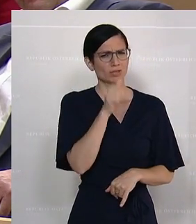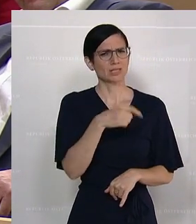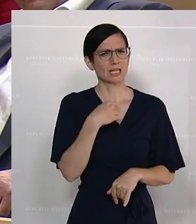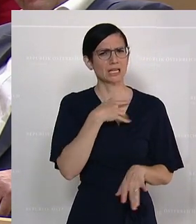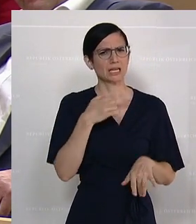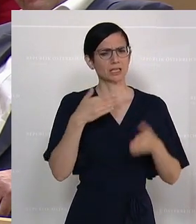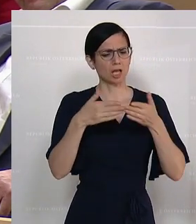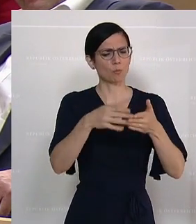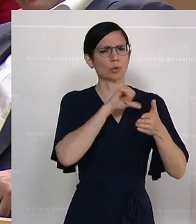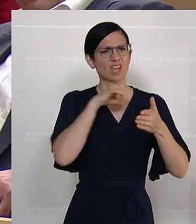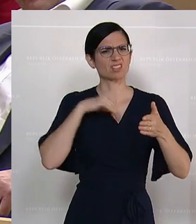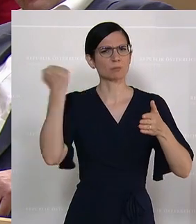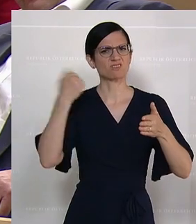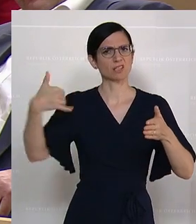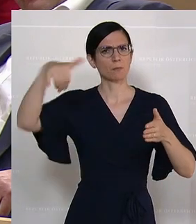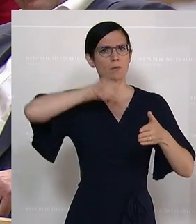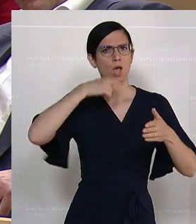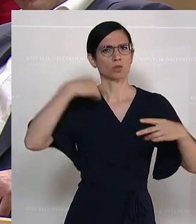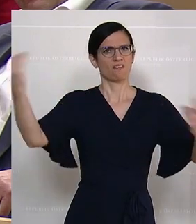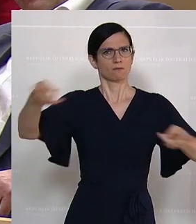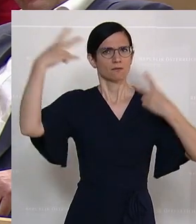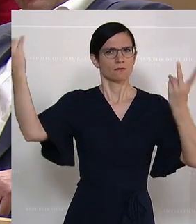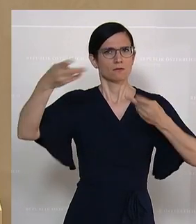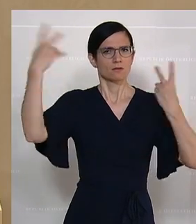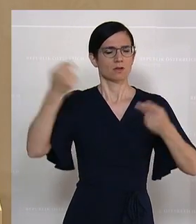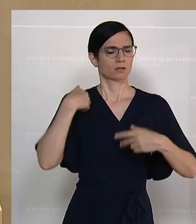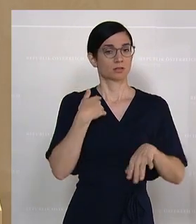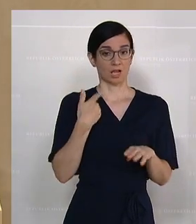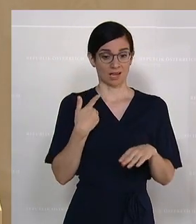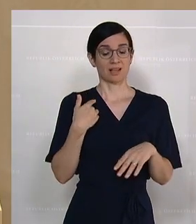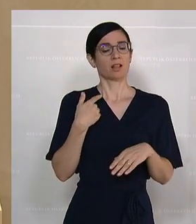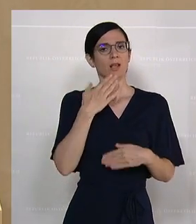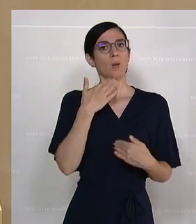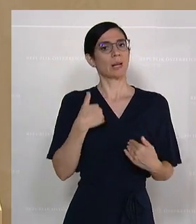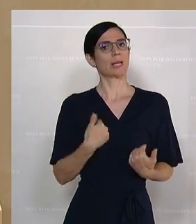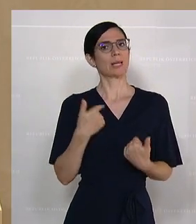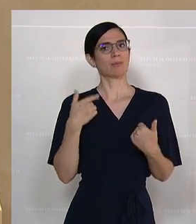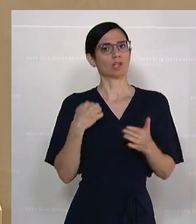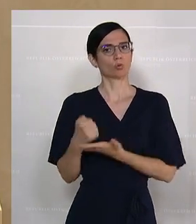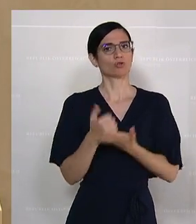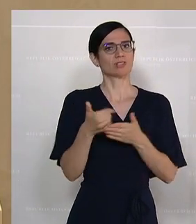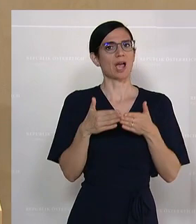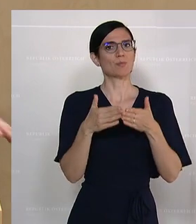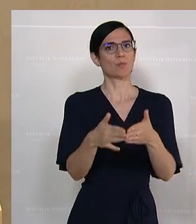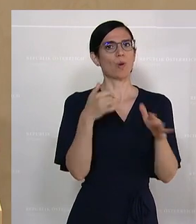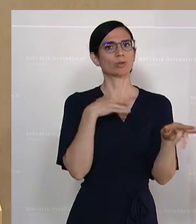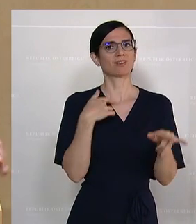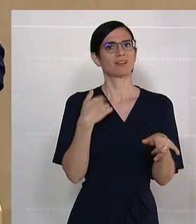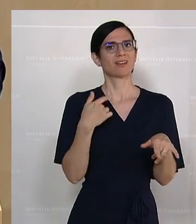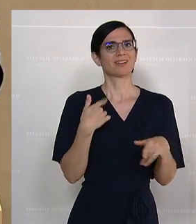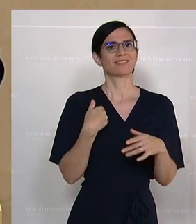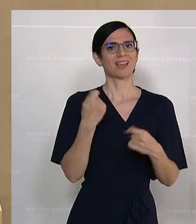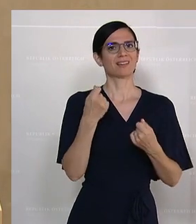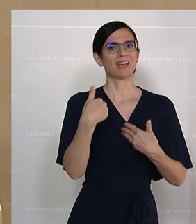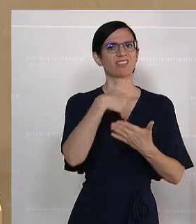airport das auf hoher see unterwegs ist und für die menschen unterwegs ist um auch das geld dorthin zu bringen wo es hingehört aber passen sie auf dass sie